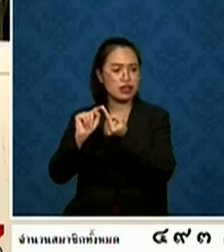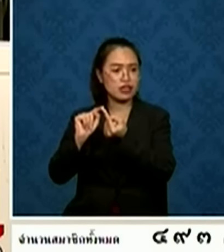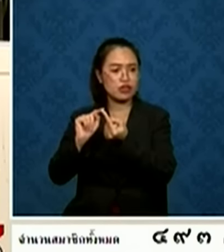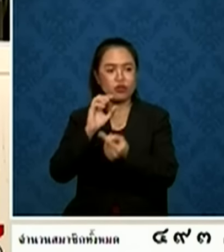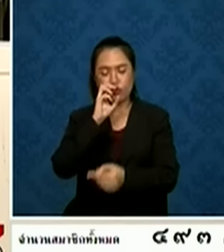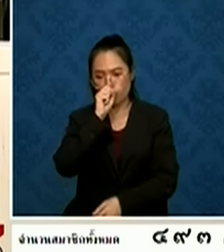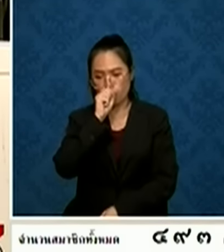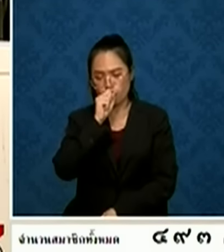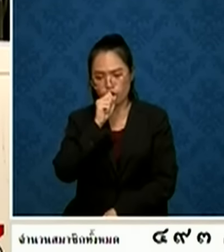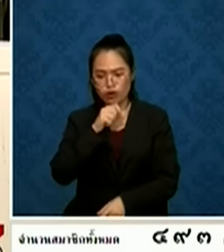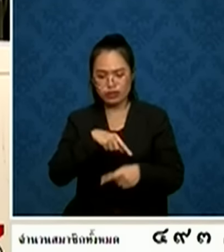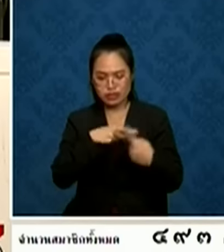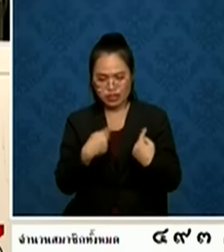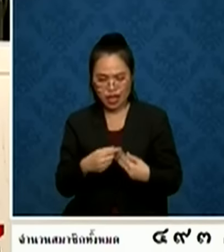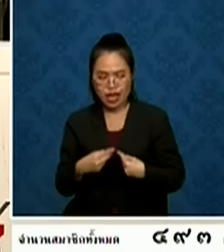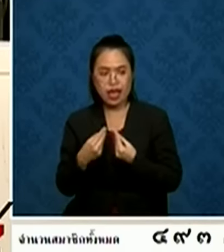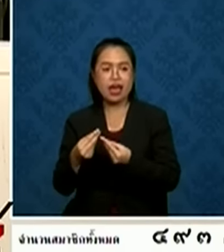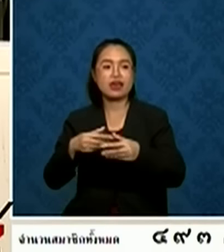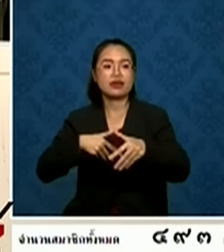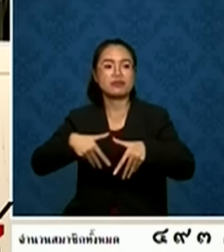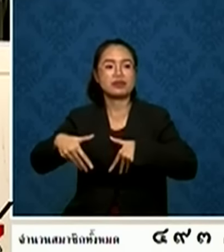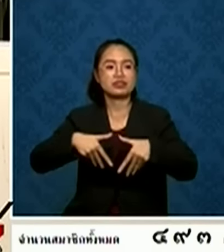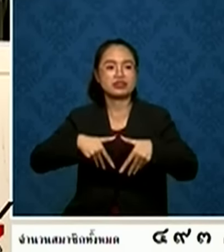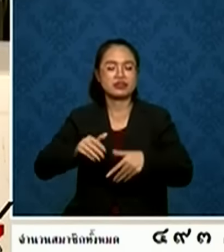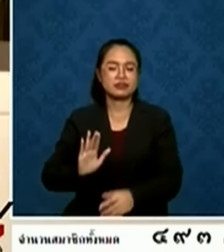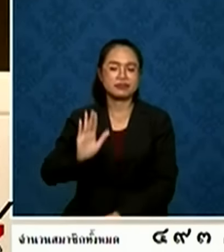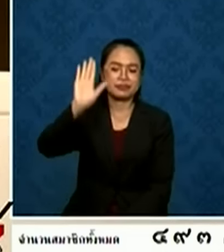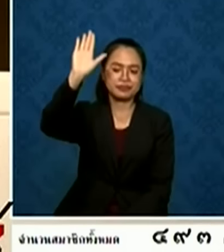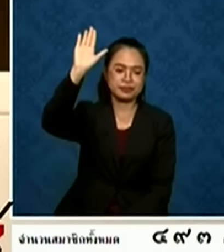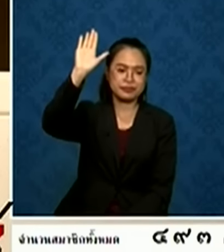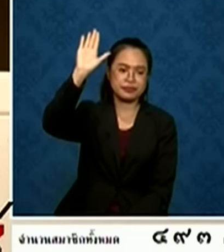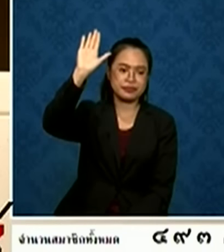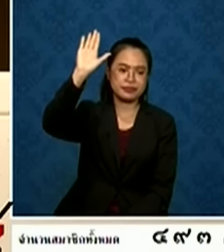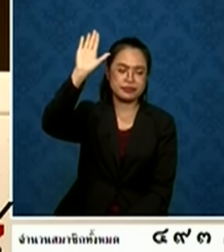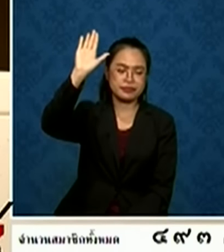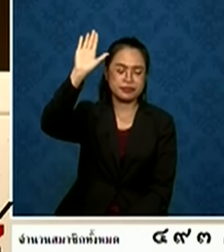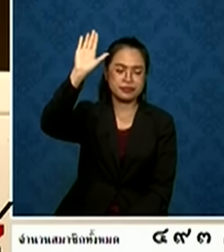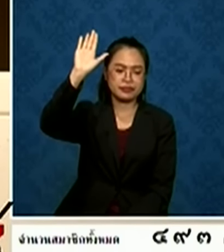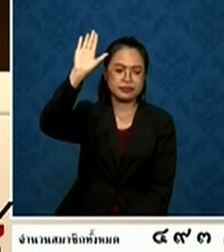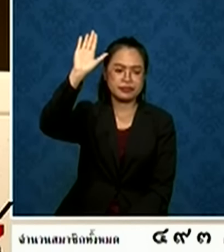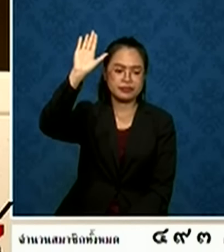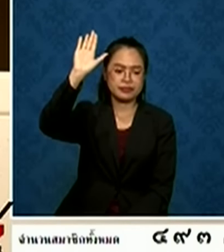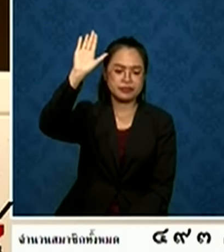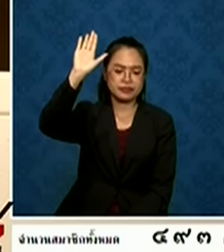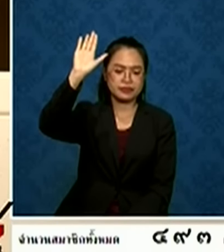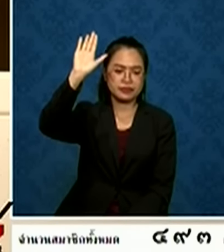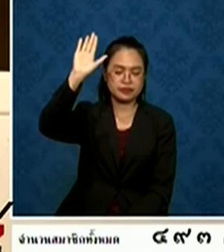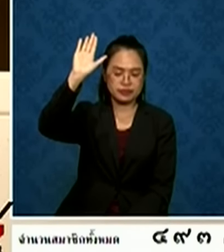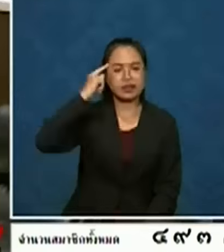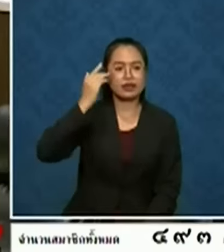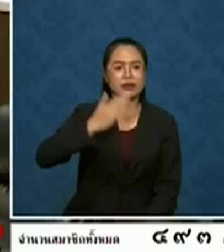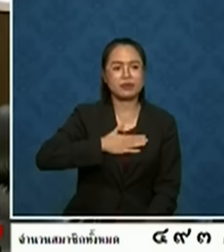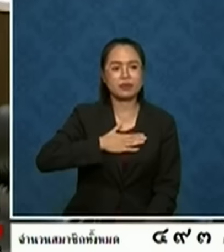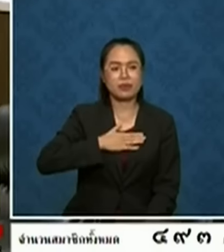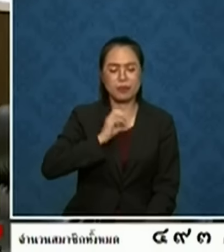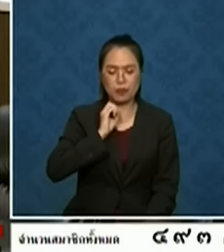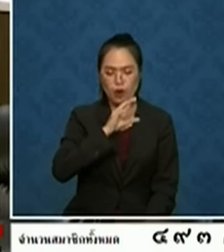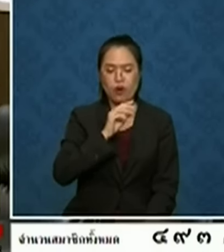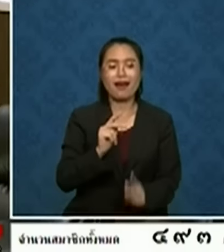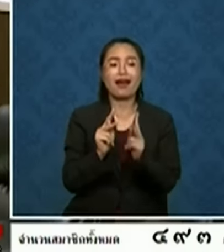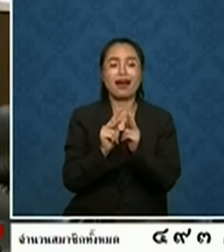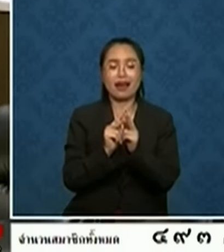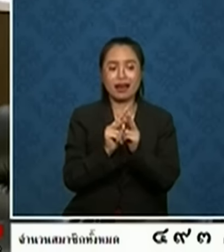พรรคประชาชนไม่จำเป็นที่จะต้องลดเพดานลงไปนะคะในการเสนอร่างกฎหมายถึงแม้หลายคนบอกว่างั้นก็ตัดมาตรา 112